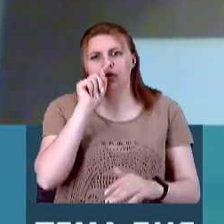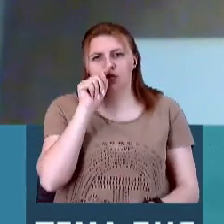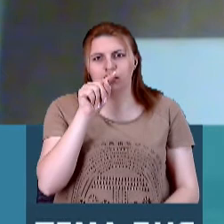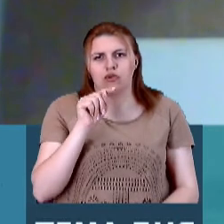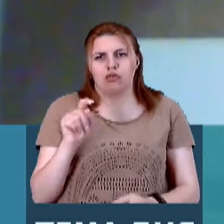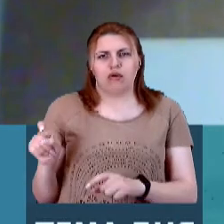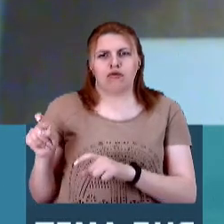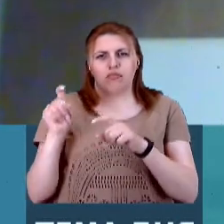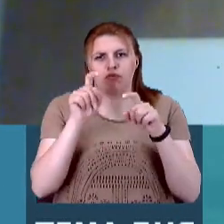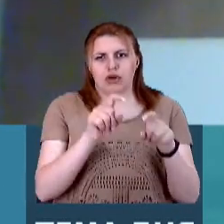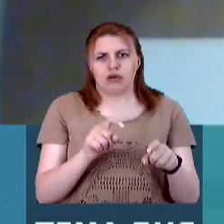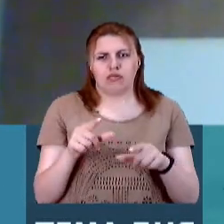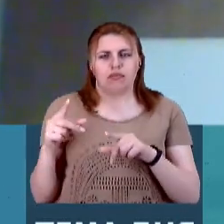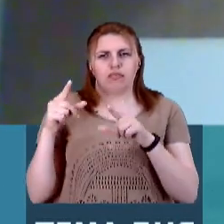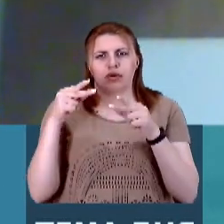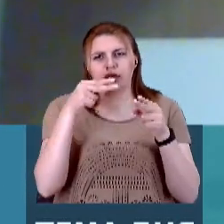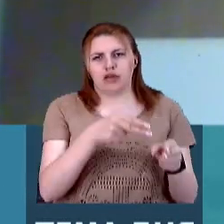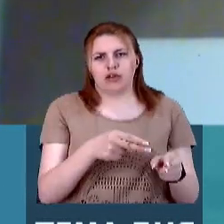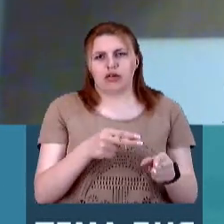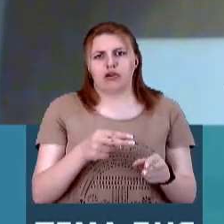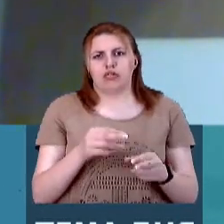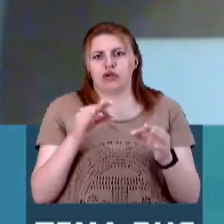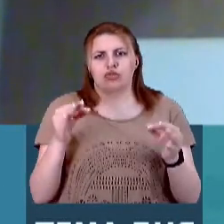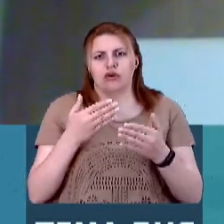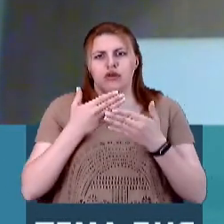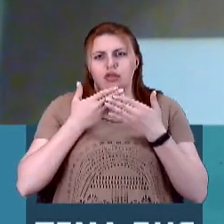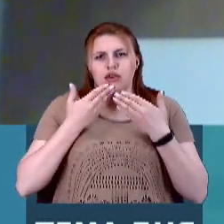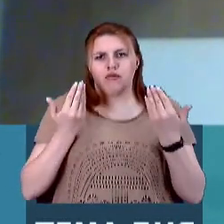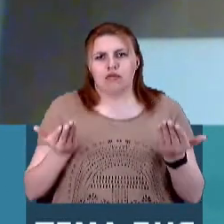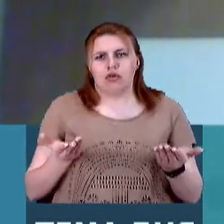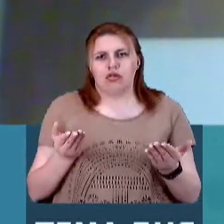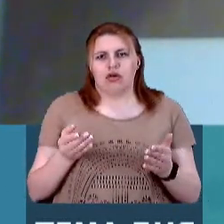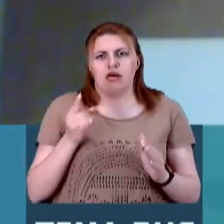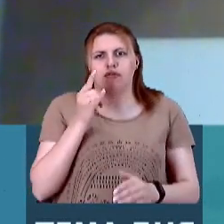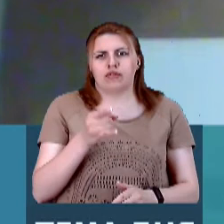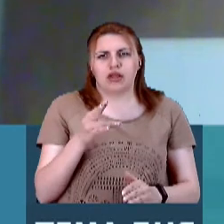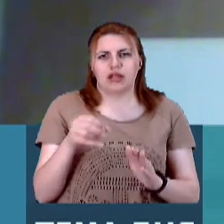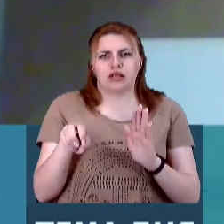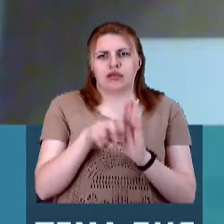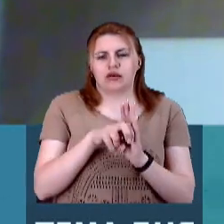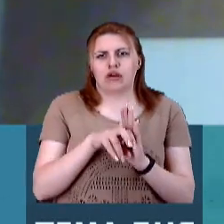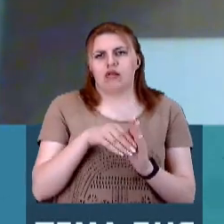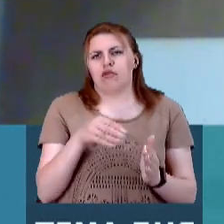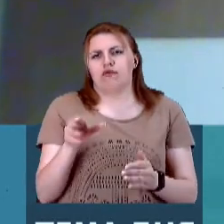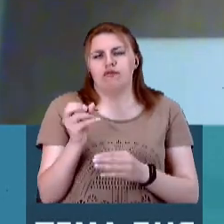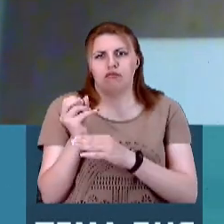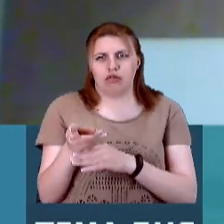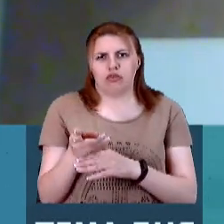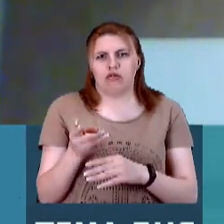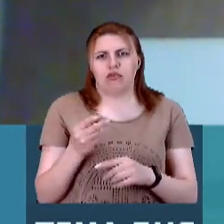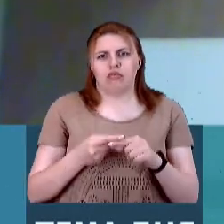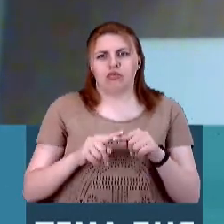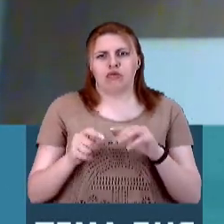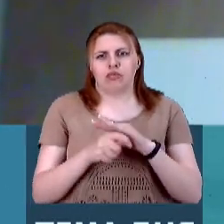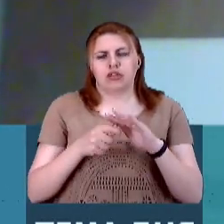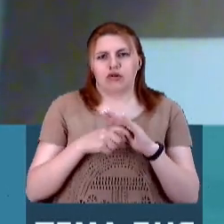нічого собі не мали, а нас навіть і в такси не саджали, і висаджували, бо ми з Донбасу, то от таке